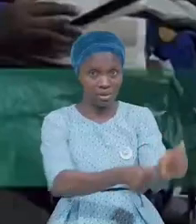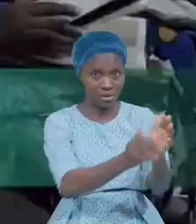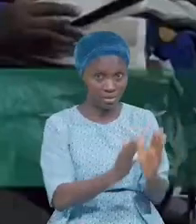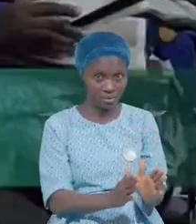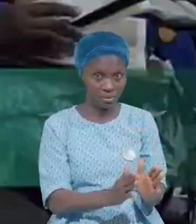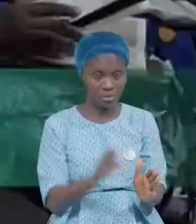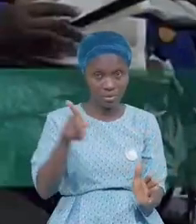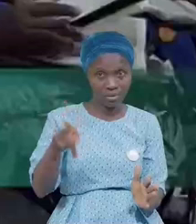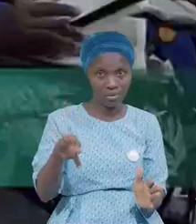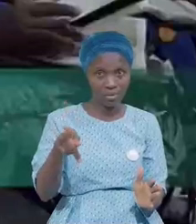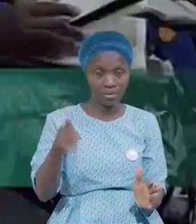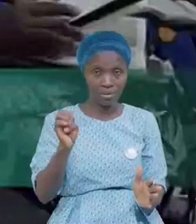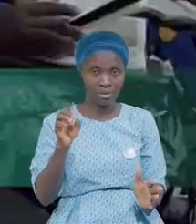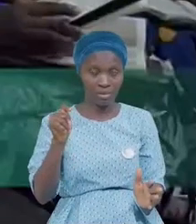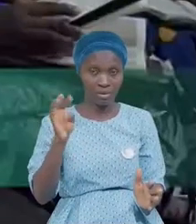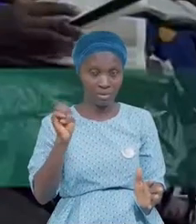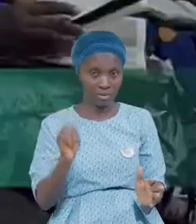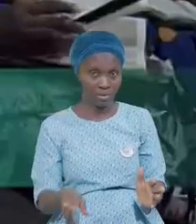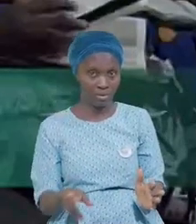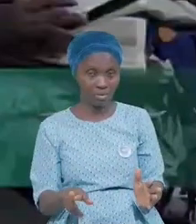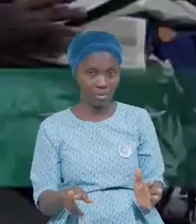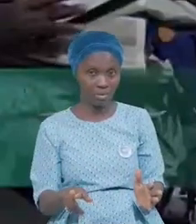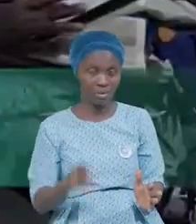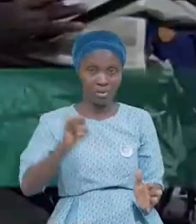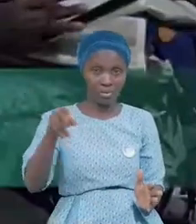Pierre, Jacques, Paul et autres, à qui ils ont prêché,